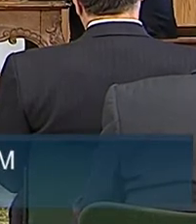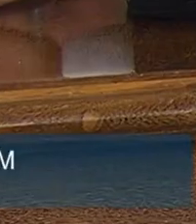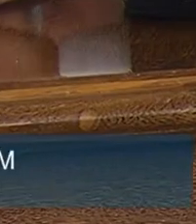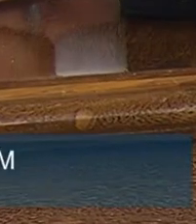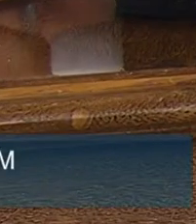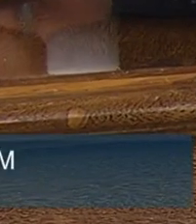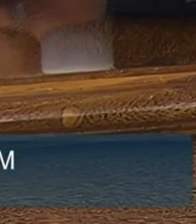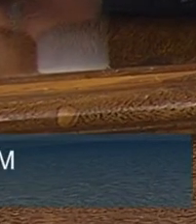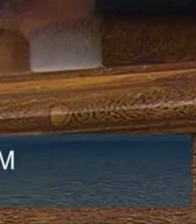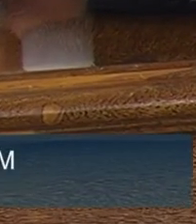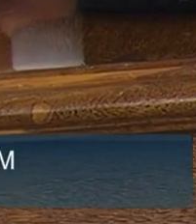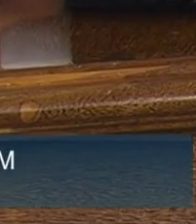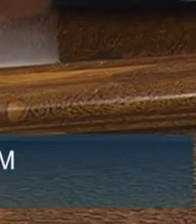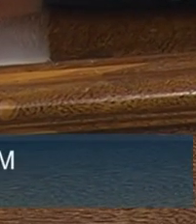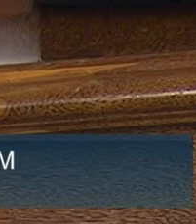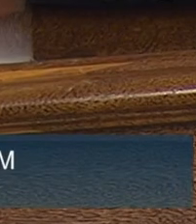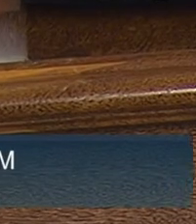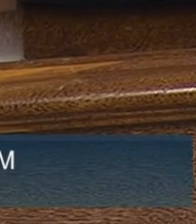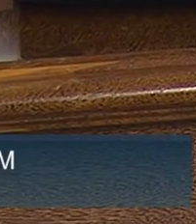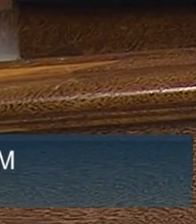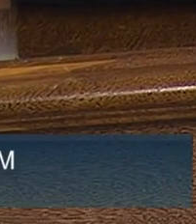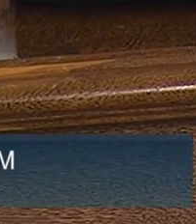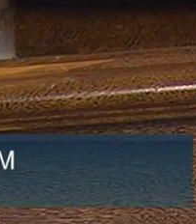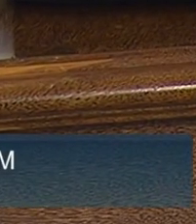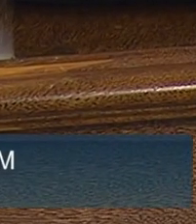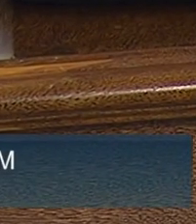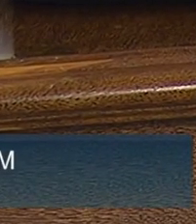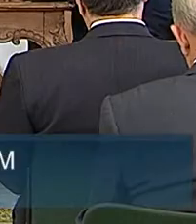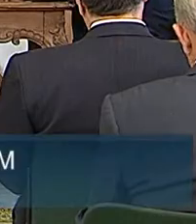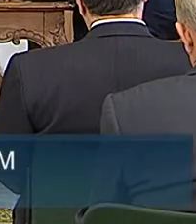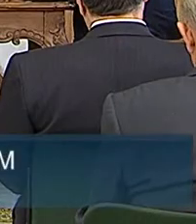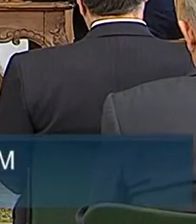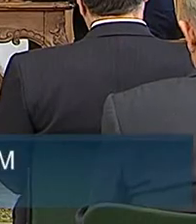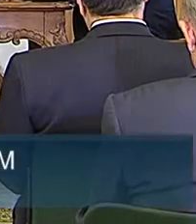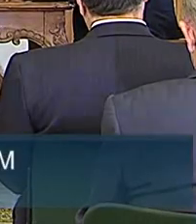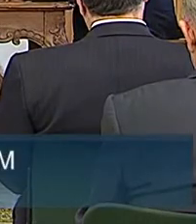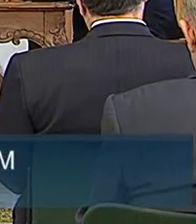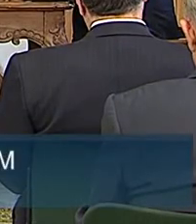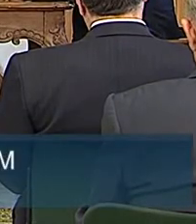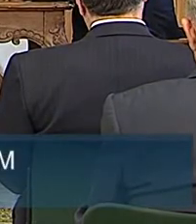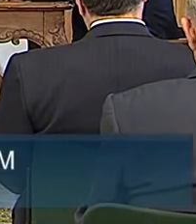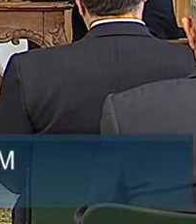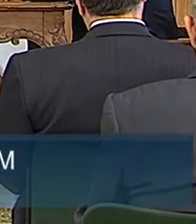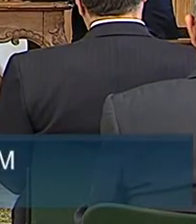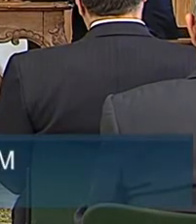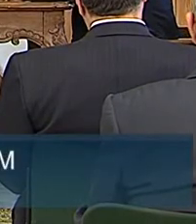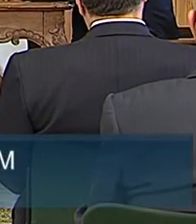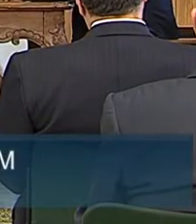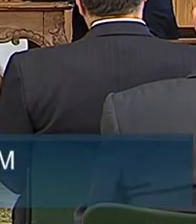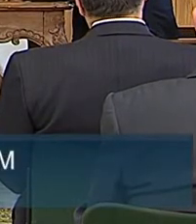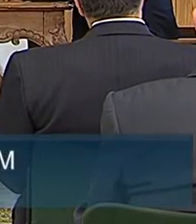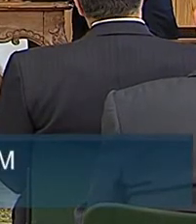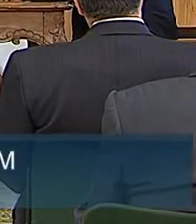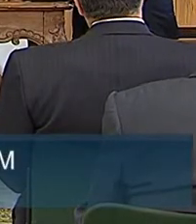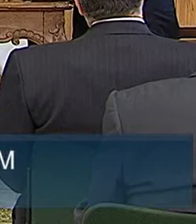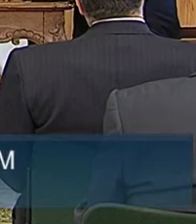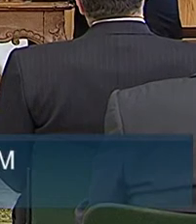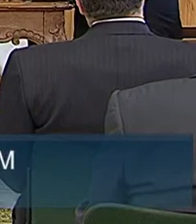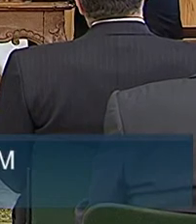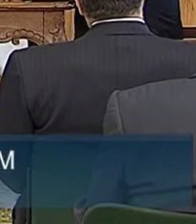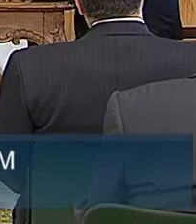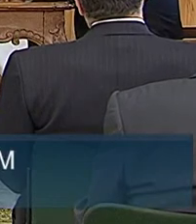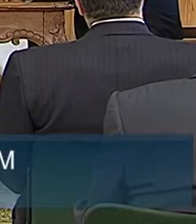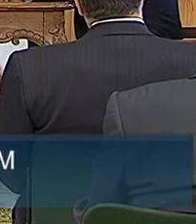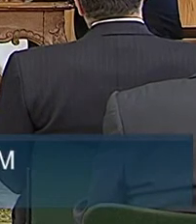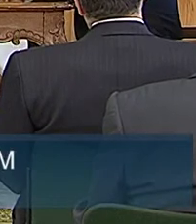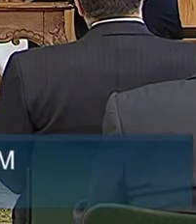전력공사 사장님과 Otton Luiz Pinheiro da Silva, Brasil 원자력공사 사장님께서 서명하시겠습니다.